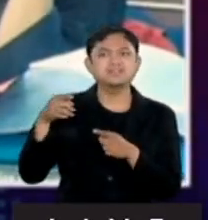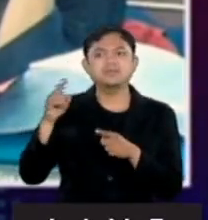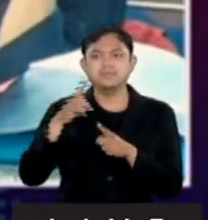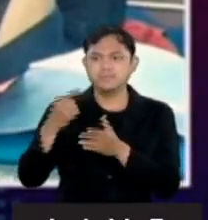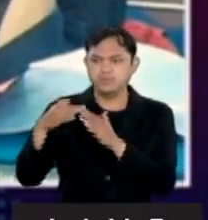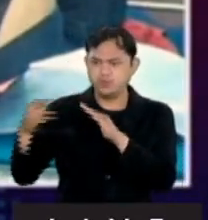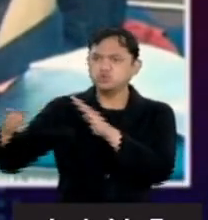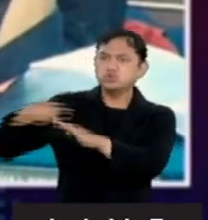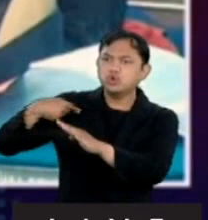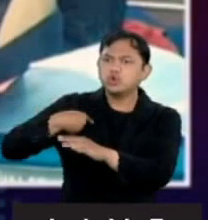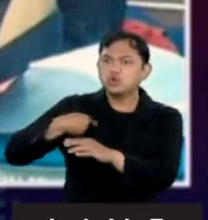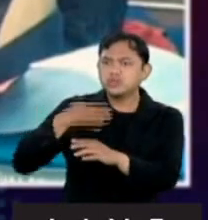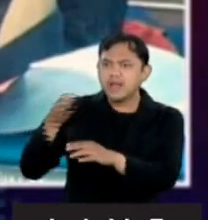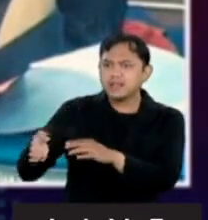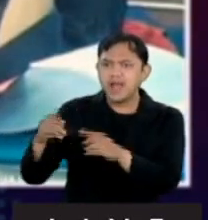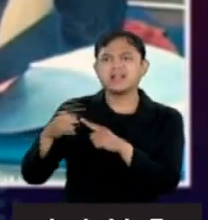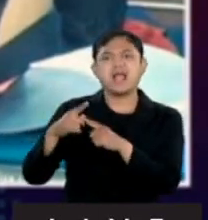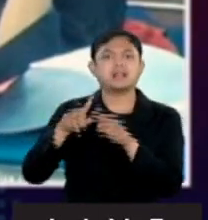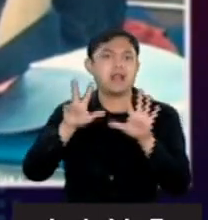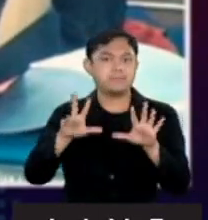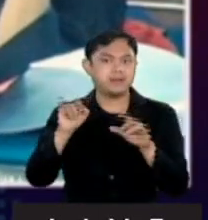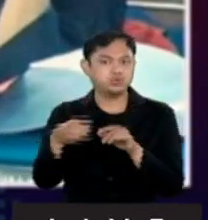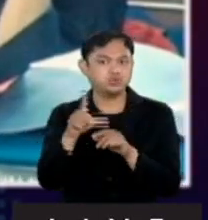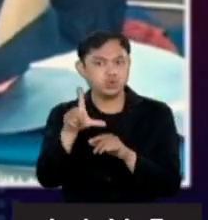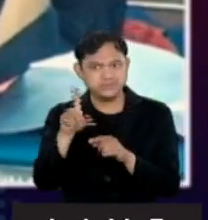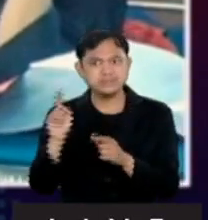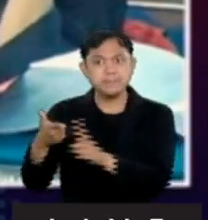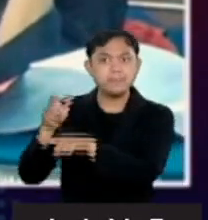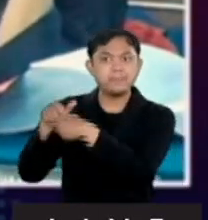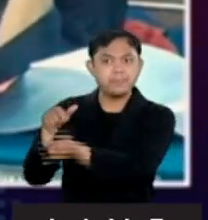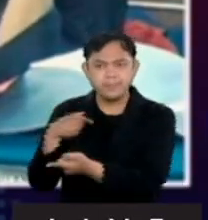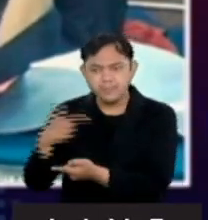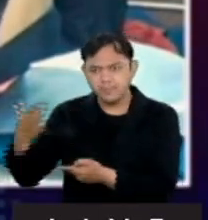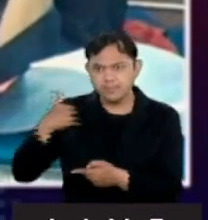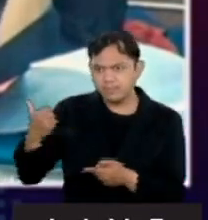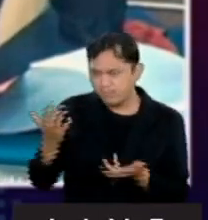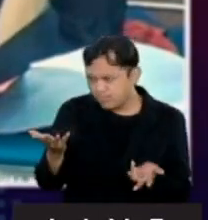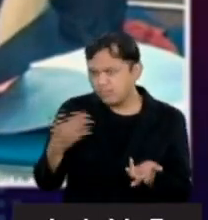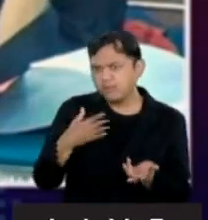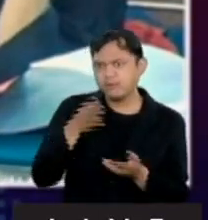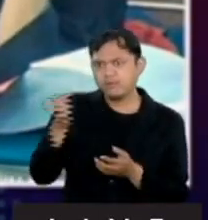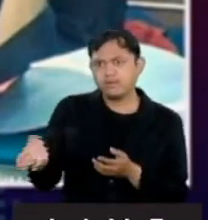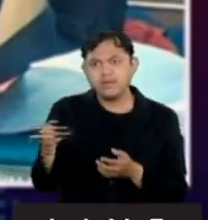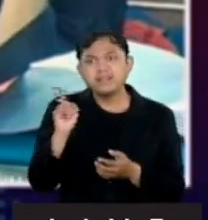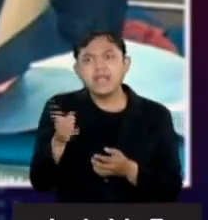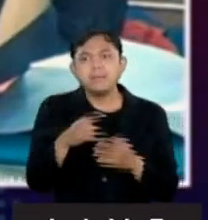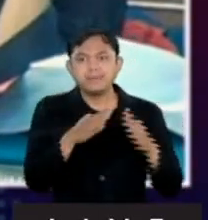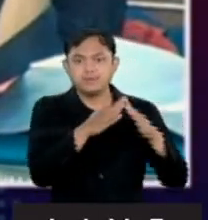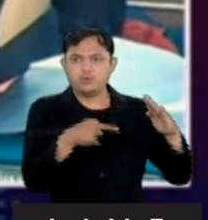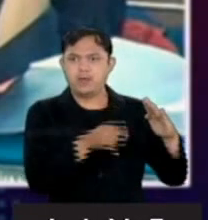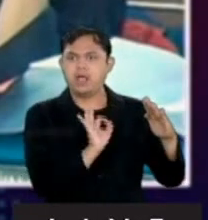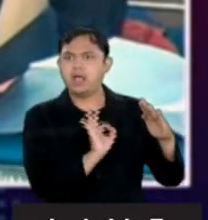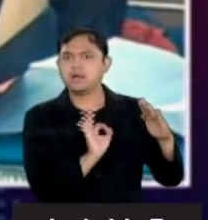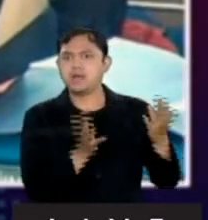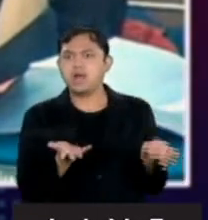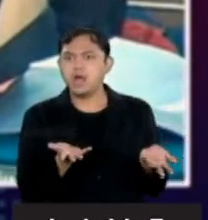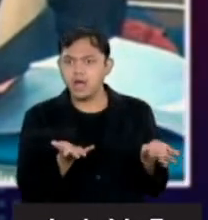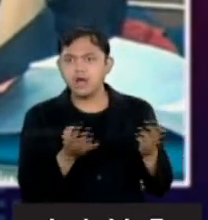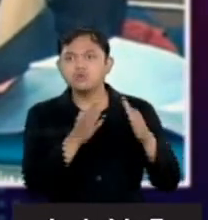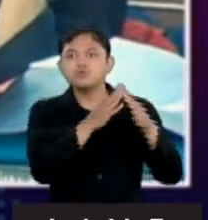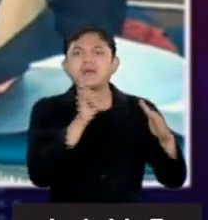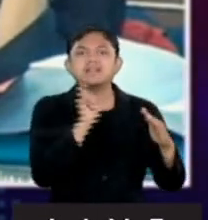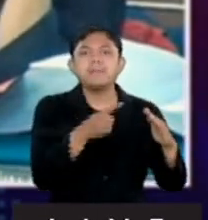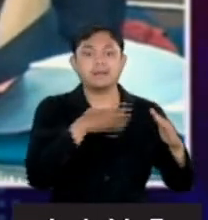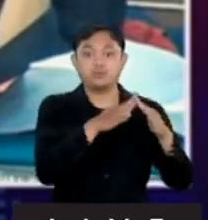tanggal 8 Juli 2022. Hanya saja dia tidak berada di rumah atau di dalam kediaman rumah dinas dari Verdi Sambo.